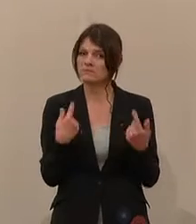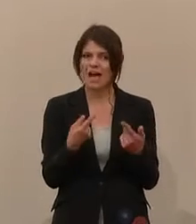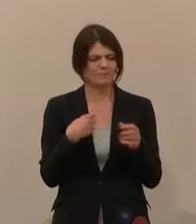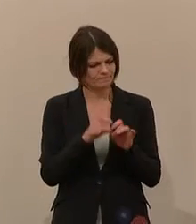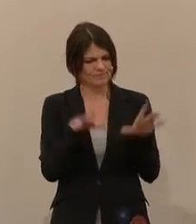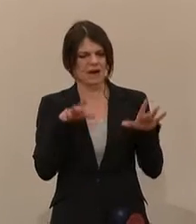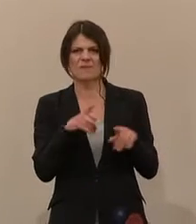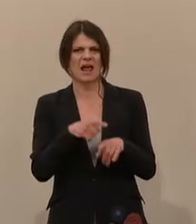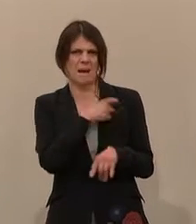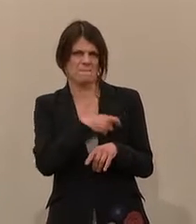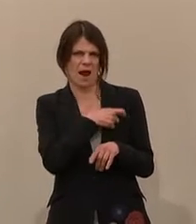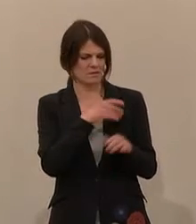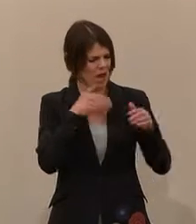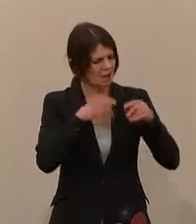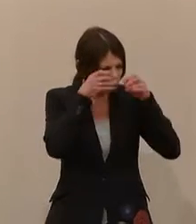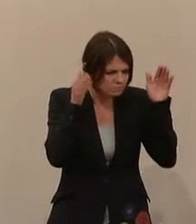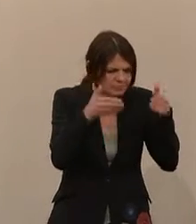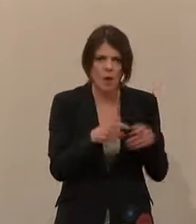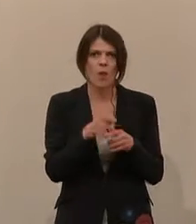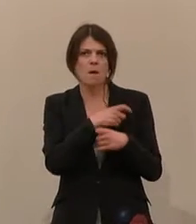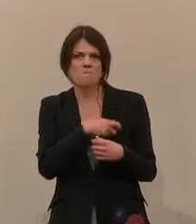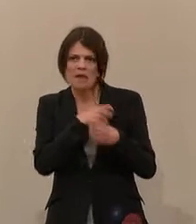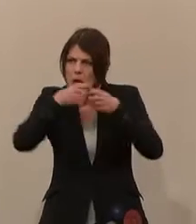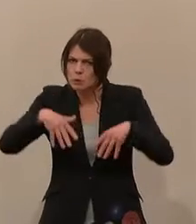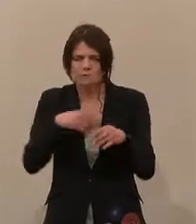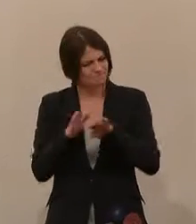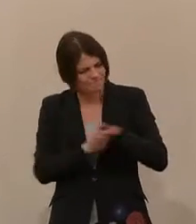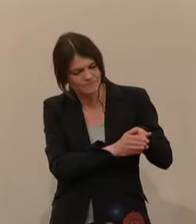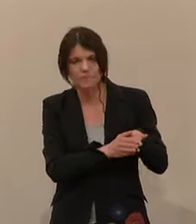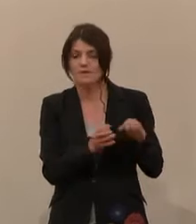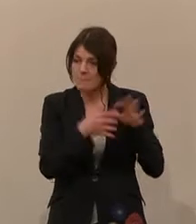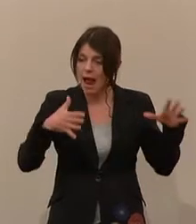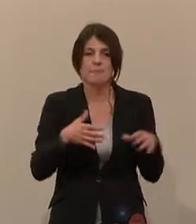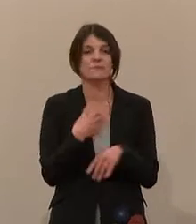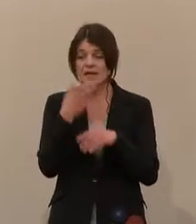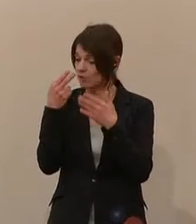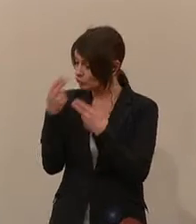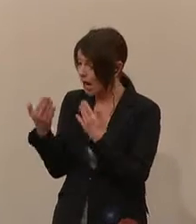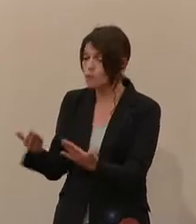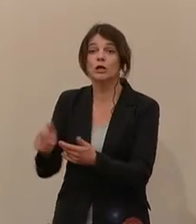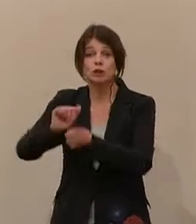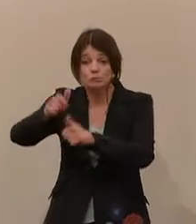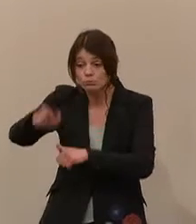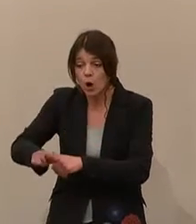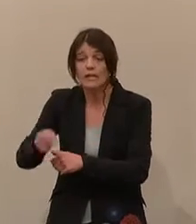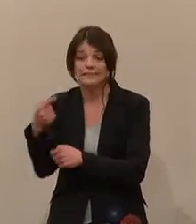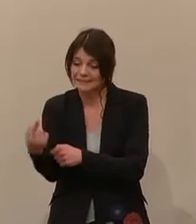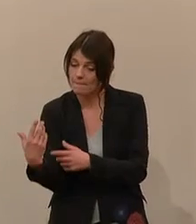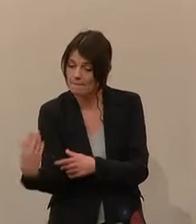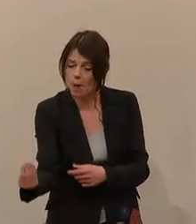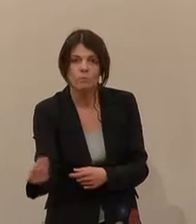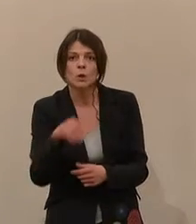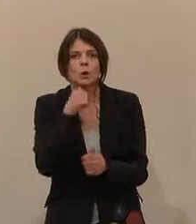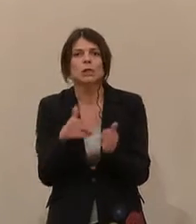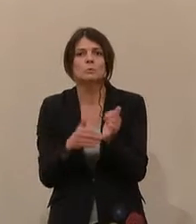den Parteiclustern und Strukturen der Parteien macht und endlich dorthin bringt, nämlich dass der einzelne Sportler am Ende etwas davon bekommt und das nicht im